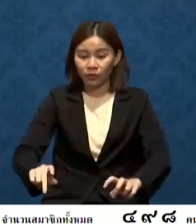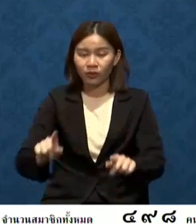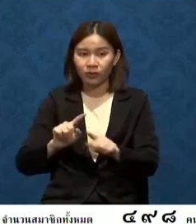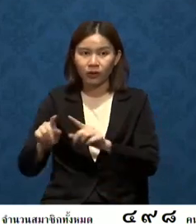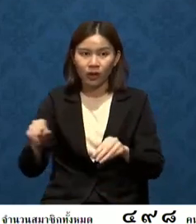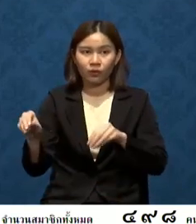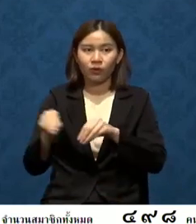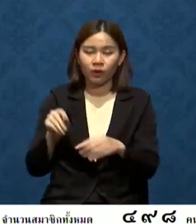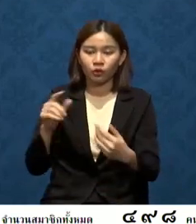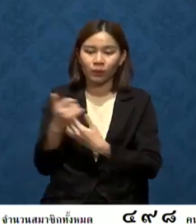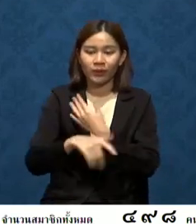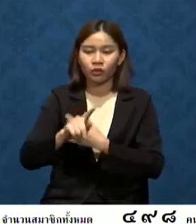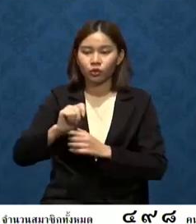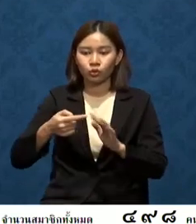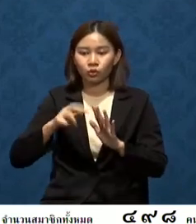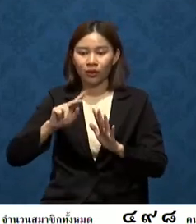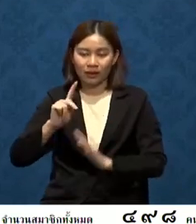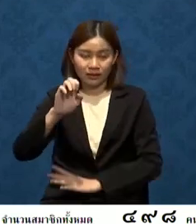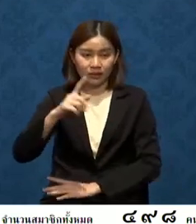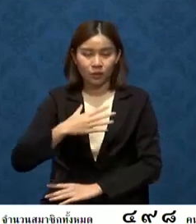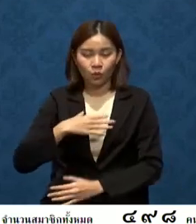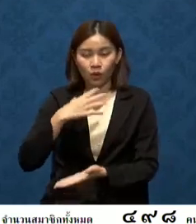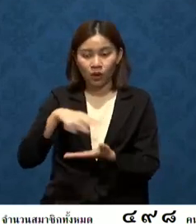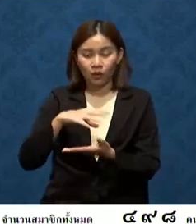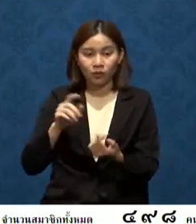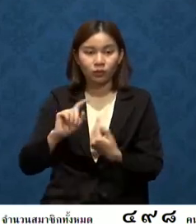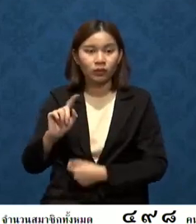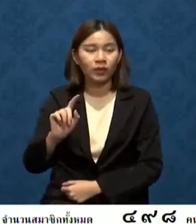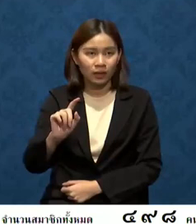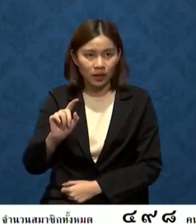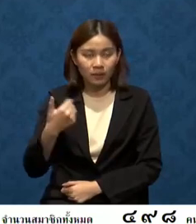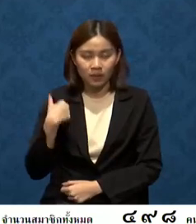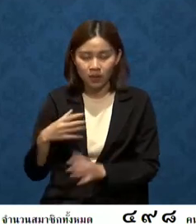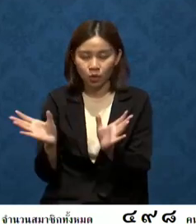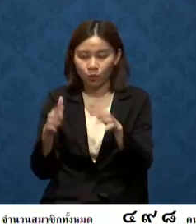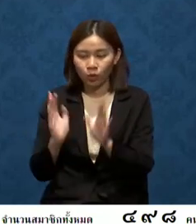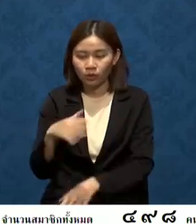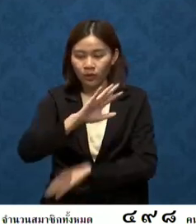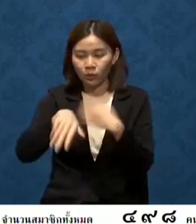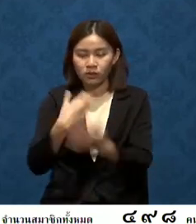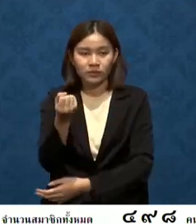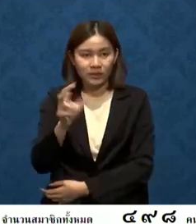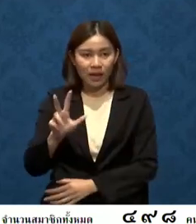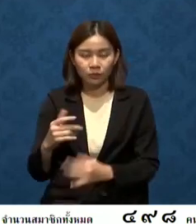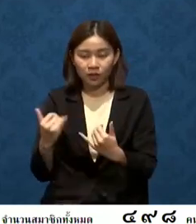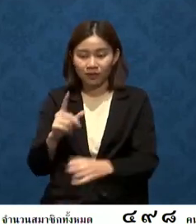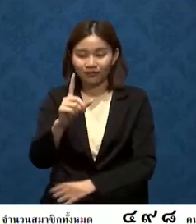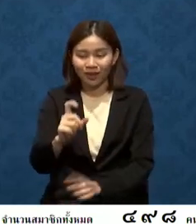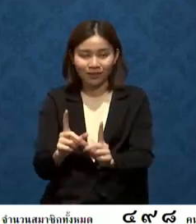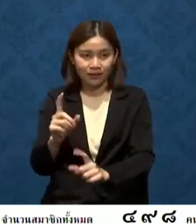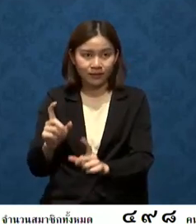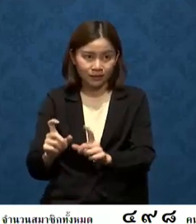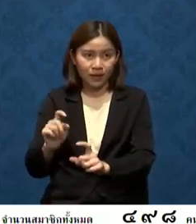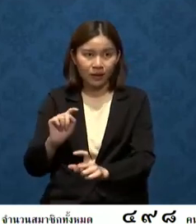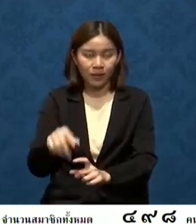ดกับทางตุรกีมากผมพูดในตัวนี้13คนเนี่ยนะครับที่เสียชีวิตไป3คนเป็น